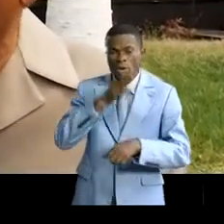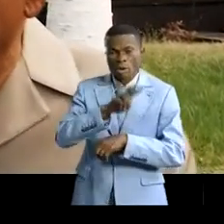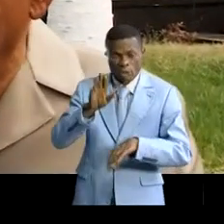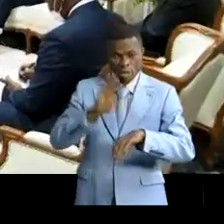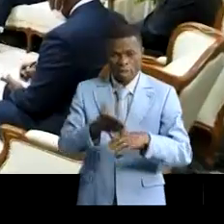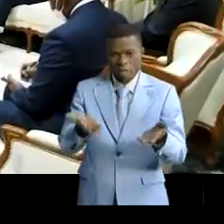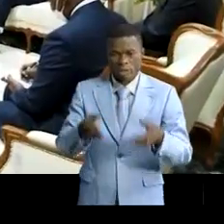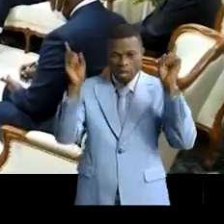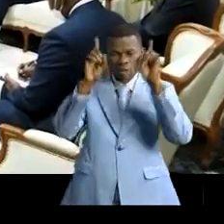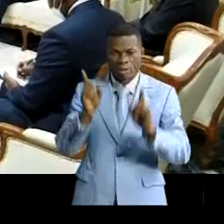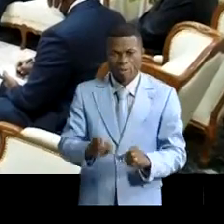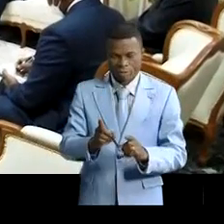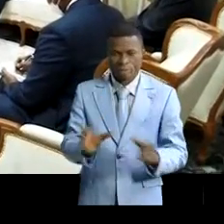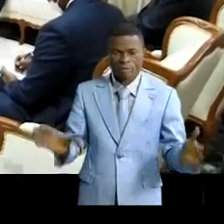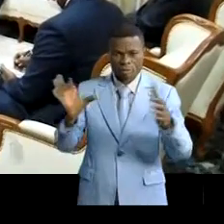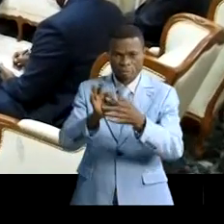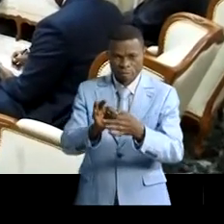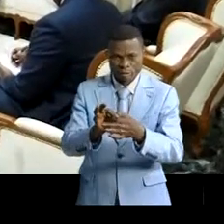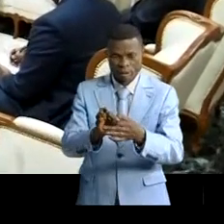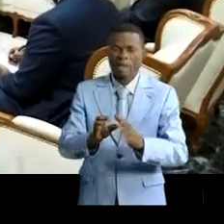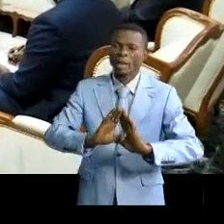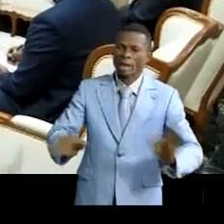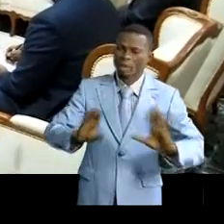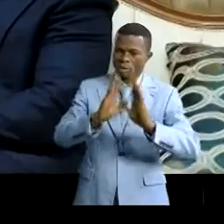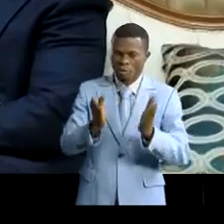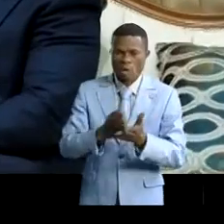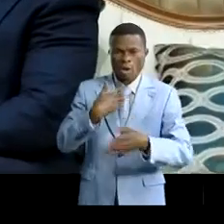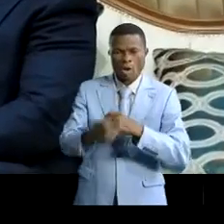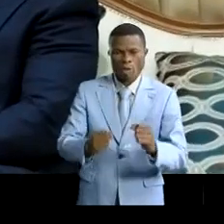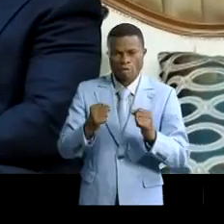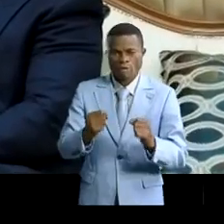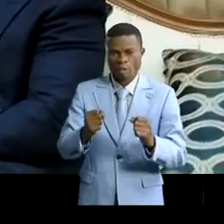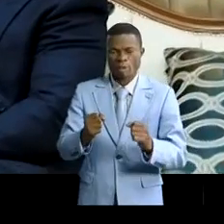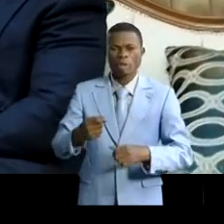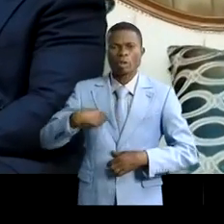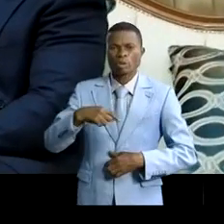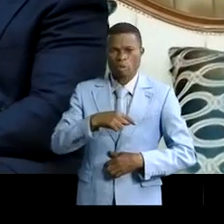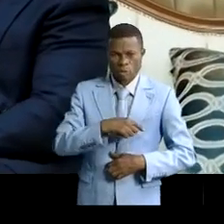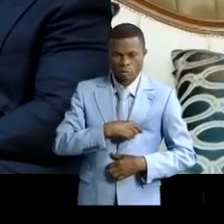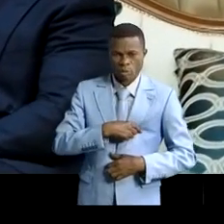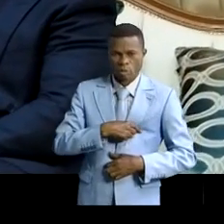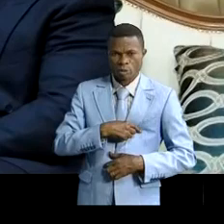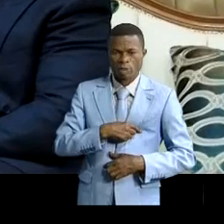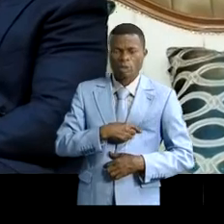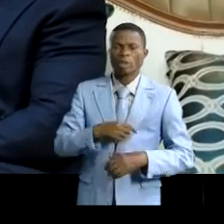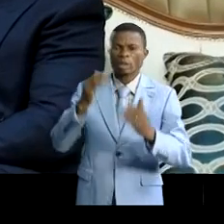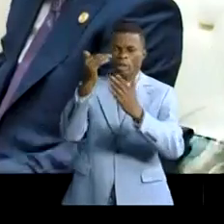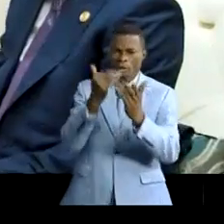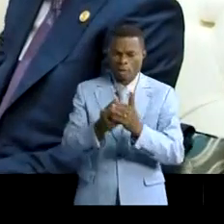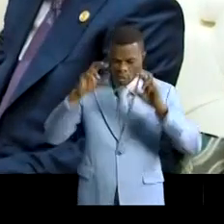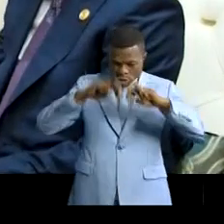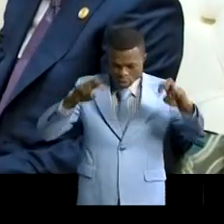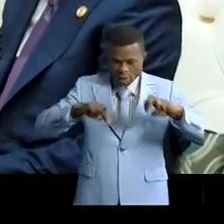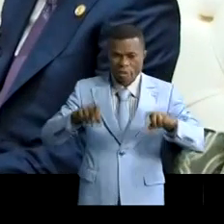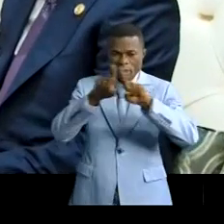comme vous le savez. Mutualiser nos compétences, faire en sorte qu'on puisse certainement africaniser la recherche et le